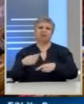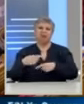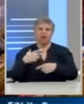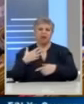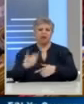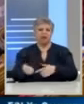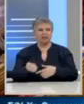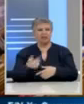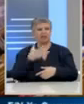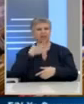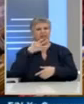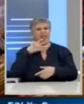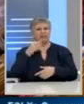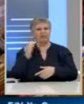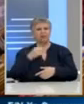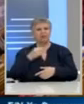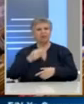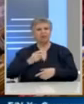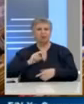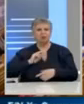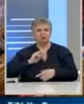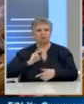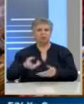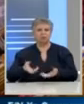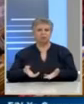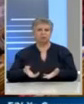Είστε έμπειροι.